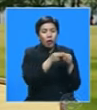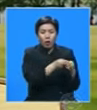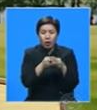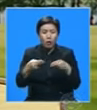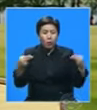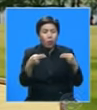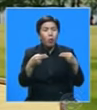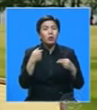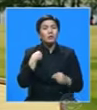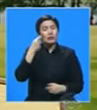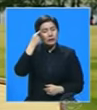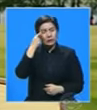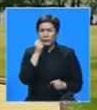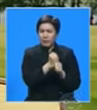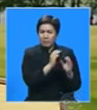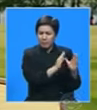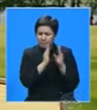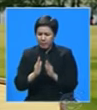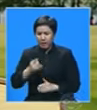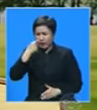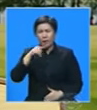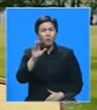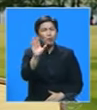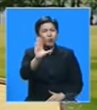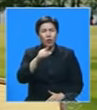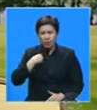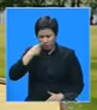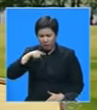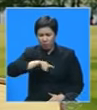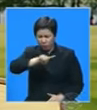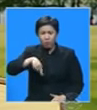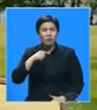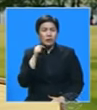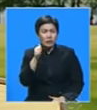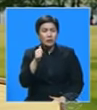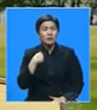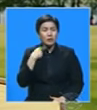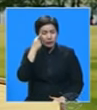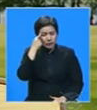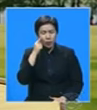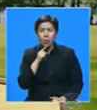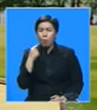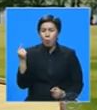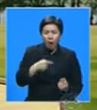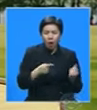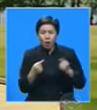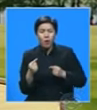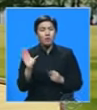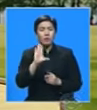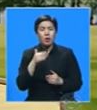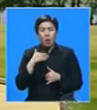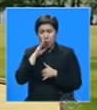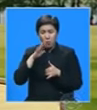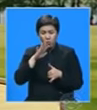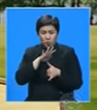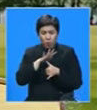เราอย่าไปทำเลยนะครับเราไม่มีอะไรที่มันถึงขนาดนั้นนะเพราะนั้นจำความผมไว้ดีนะครับอย่าตำหนิติเตียนกันมากนักเลยการกดดัน